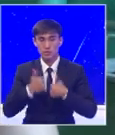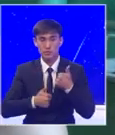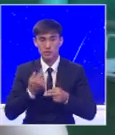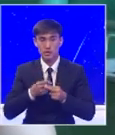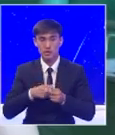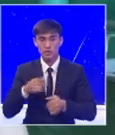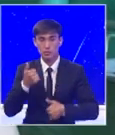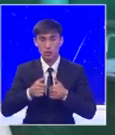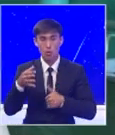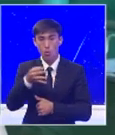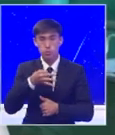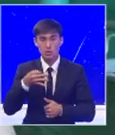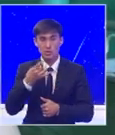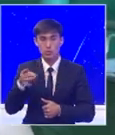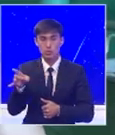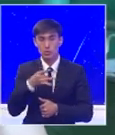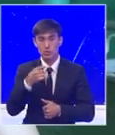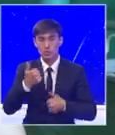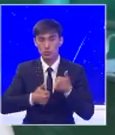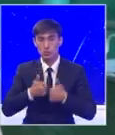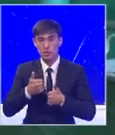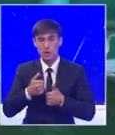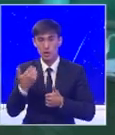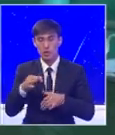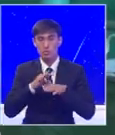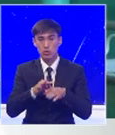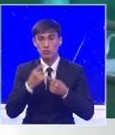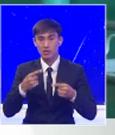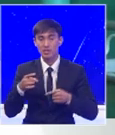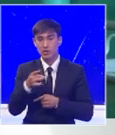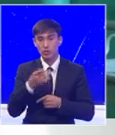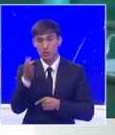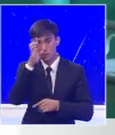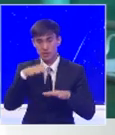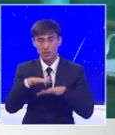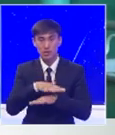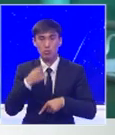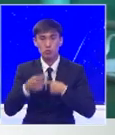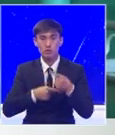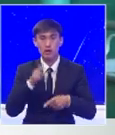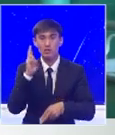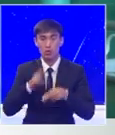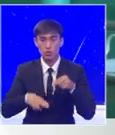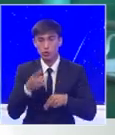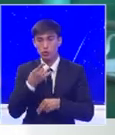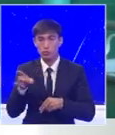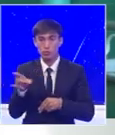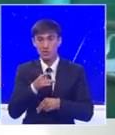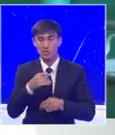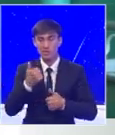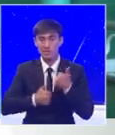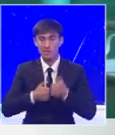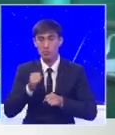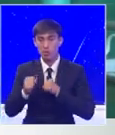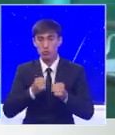Это и чемпионаты области, и республиканские турниры. Они пройдут в разных регионах нашей страны. После того, как закончится республиканское состязание